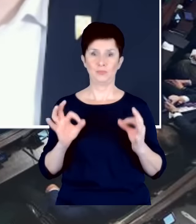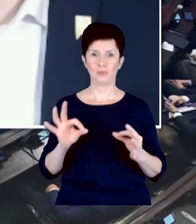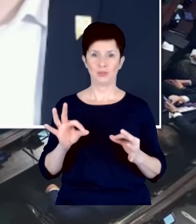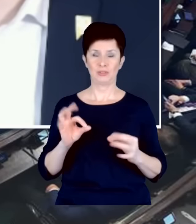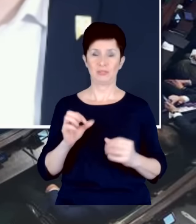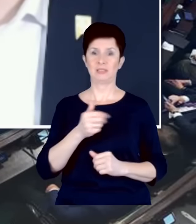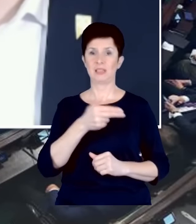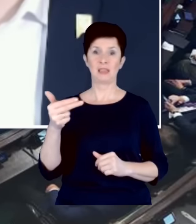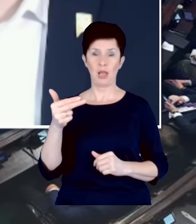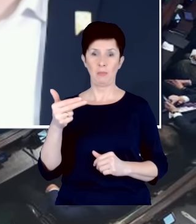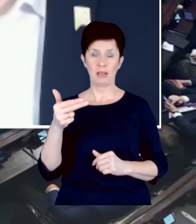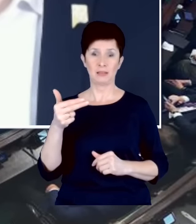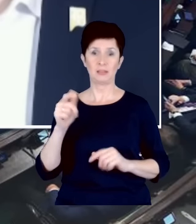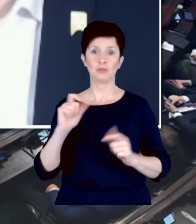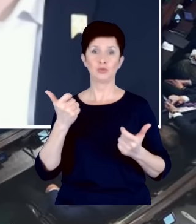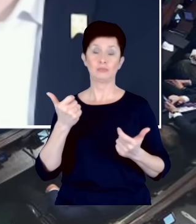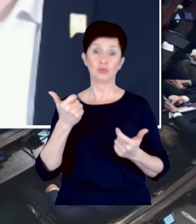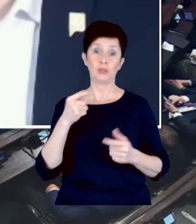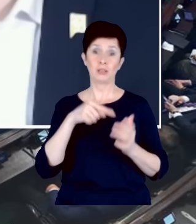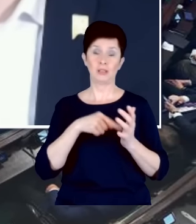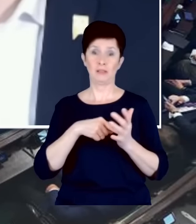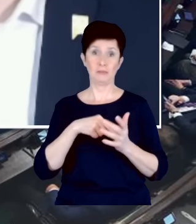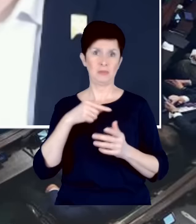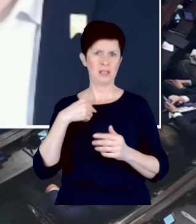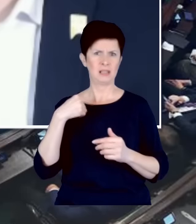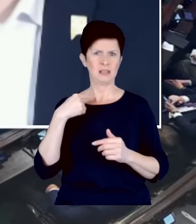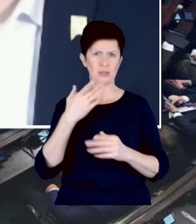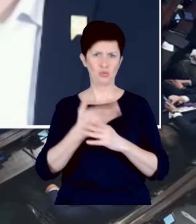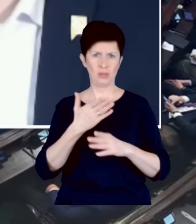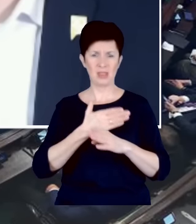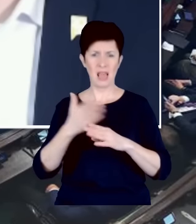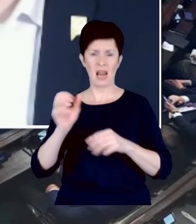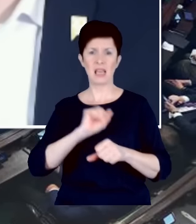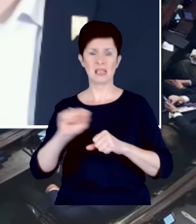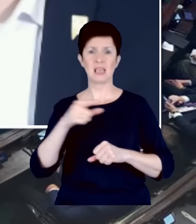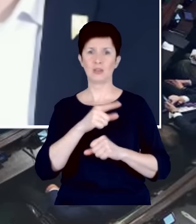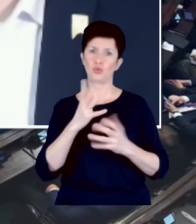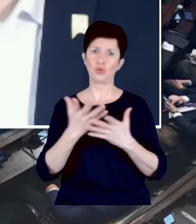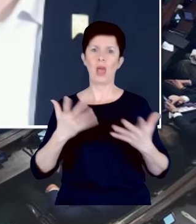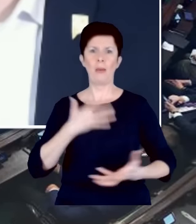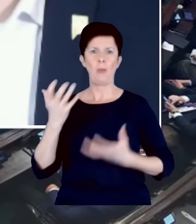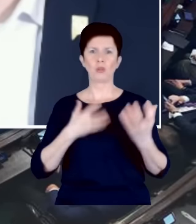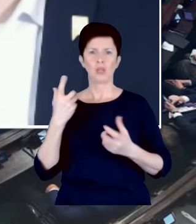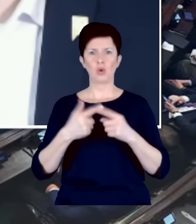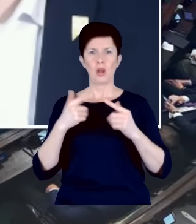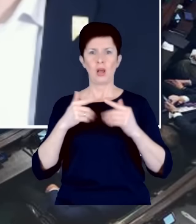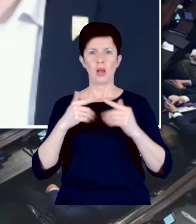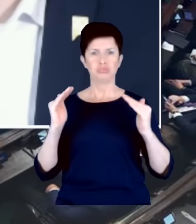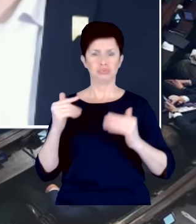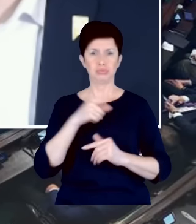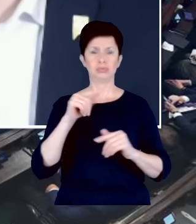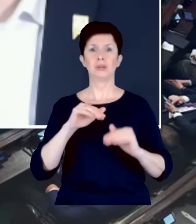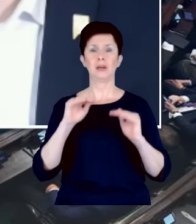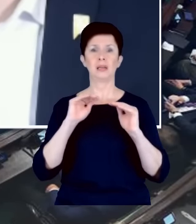się, a chyba nawet jeszcze trwa, tylko już nie w tej skali i nie z tymi emocjami przed Parlamentem Europejskim. Zdaje się, że